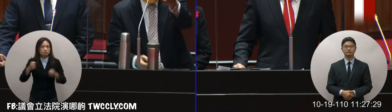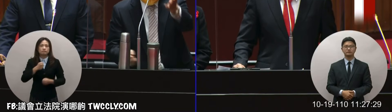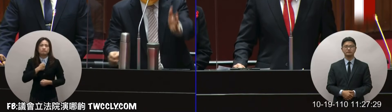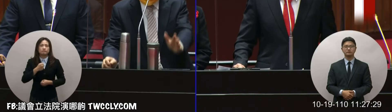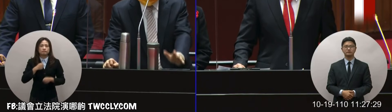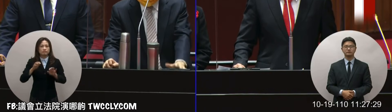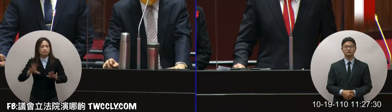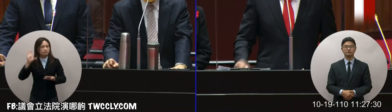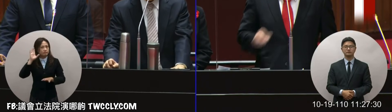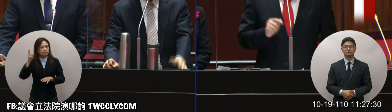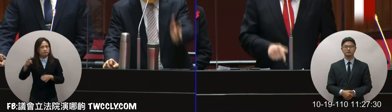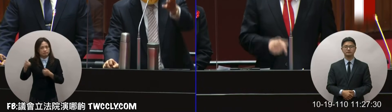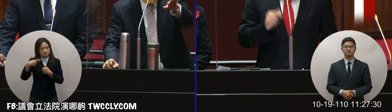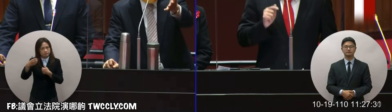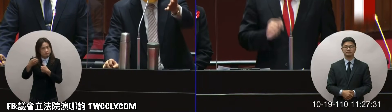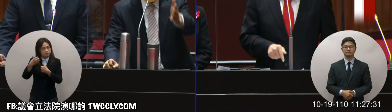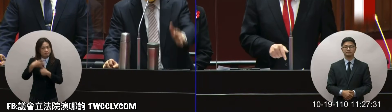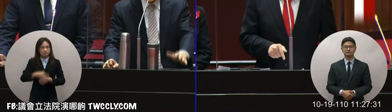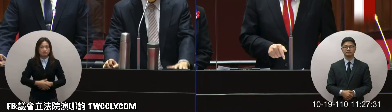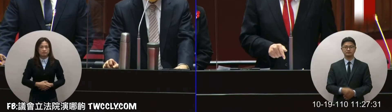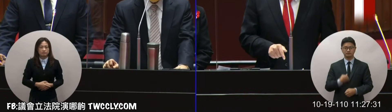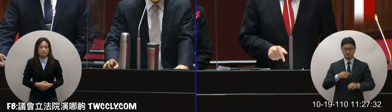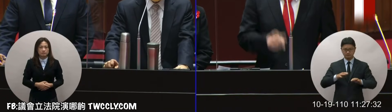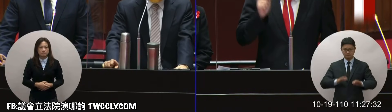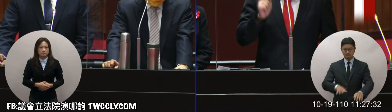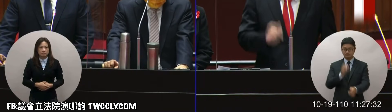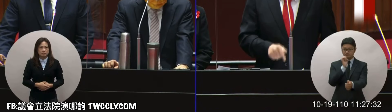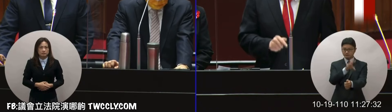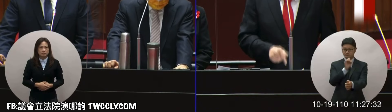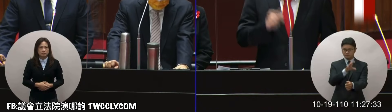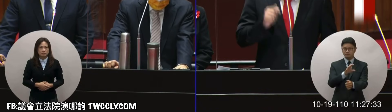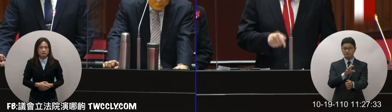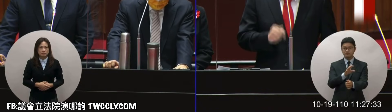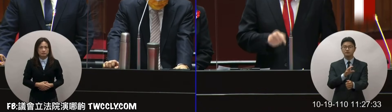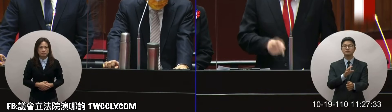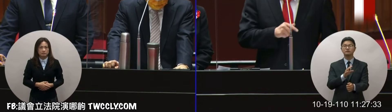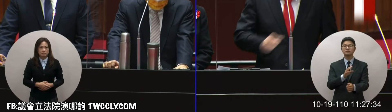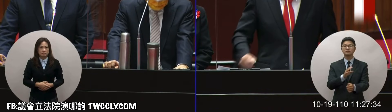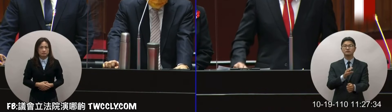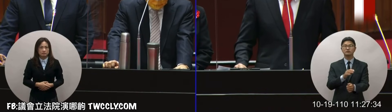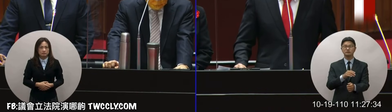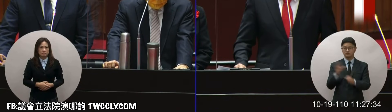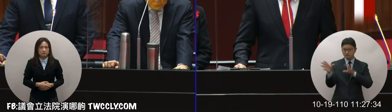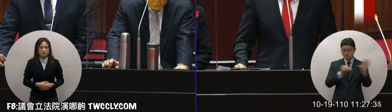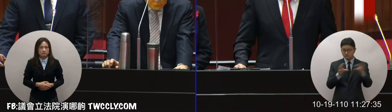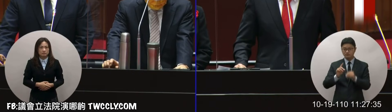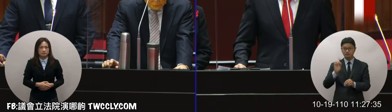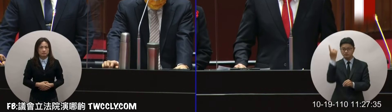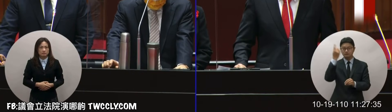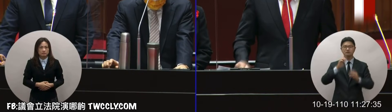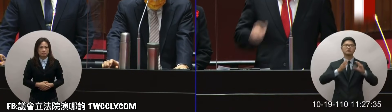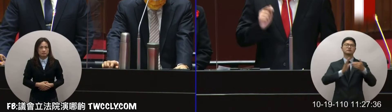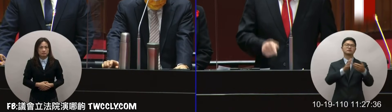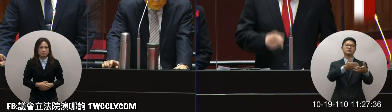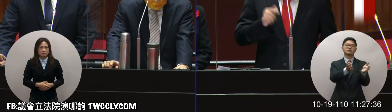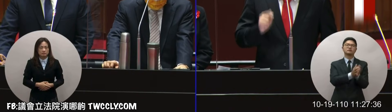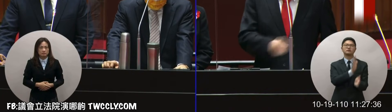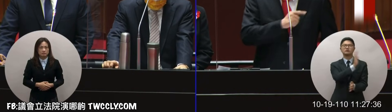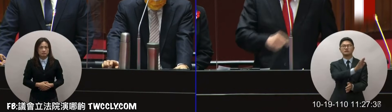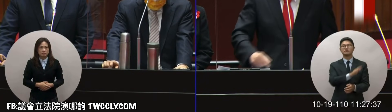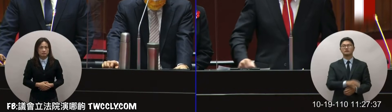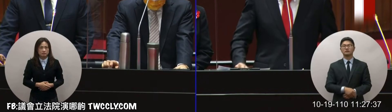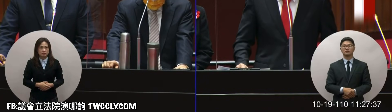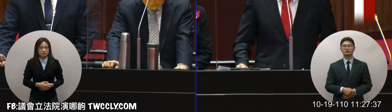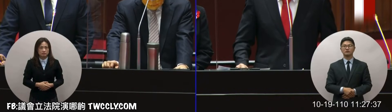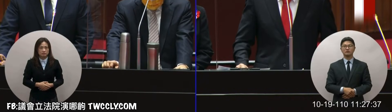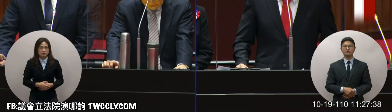也听委员的指教。 本席今天讲的都是国防部的报告资料，过去5年的本席